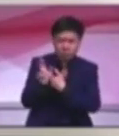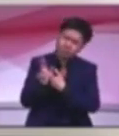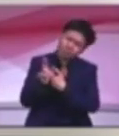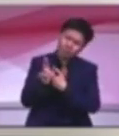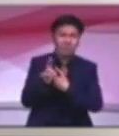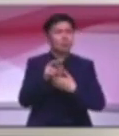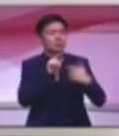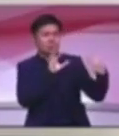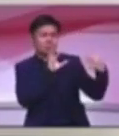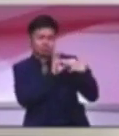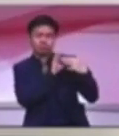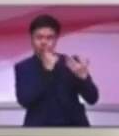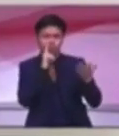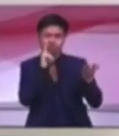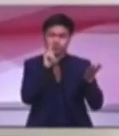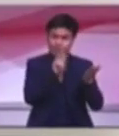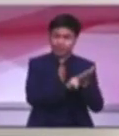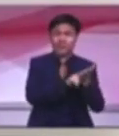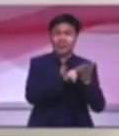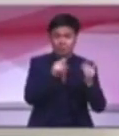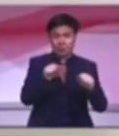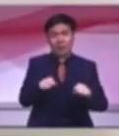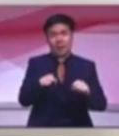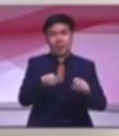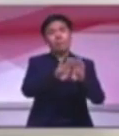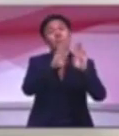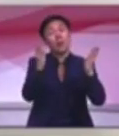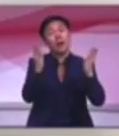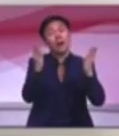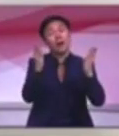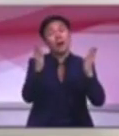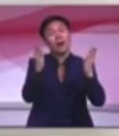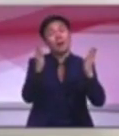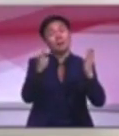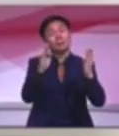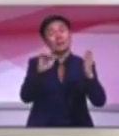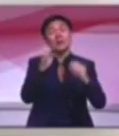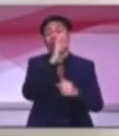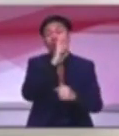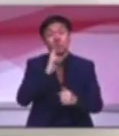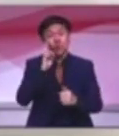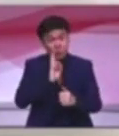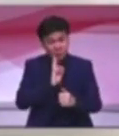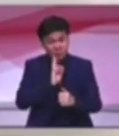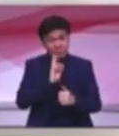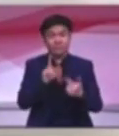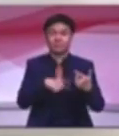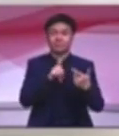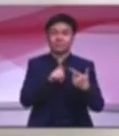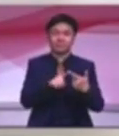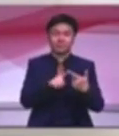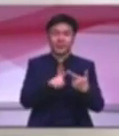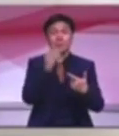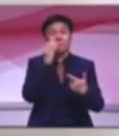bersetuju untuk melanjutkan perniagaan bagi restoran dan juga